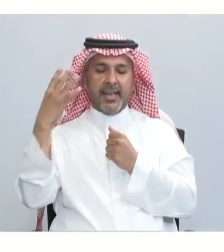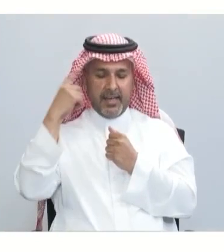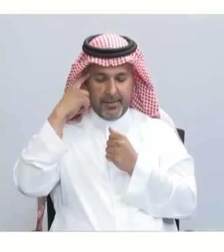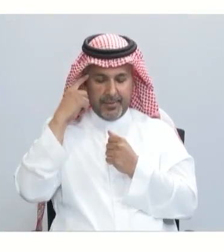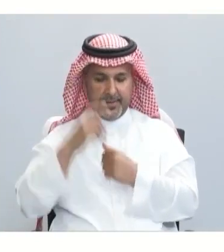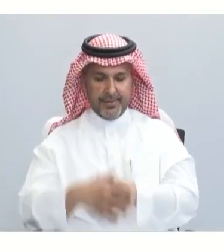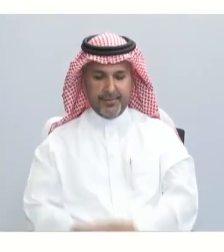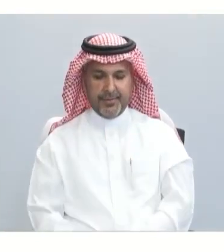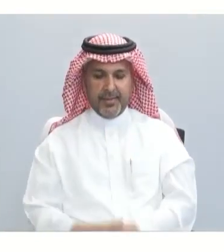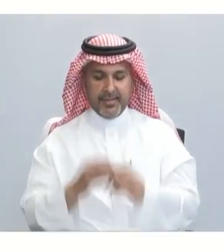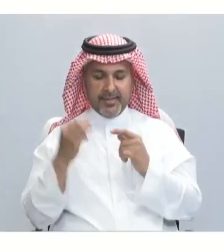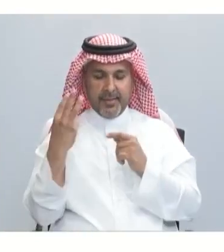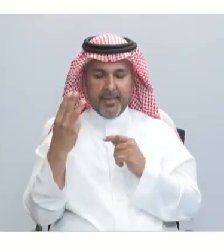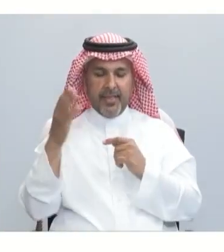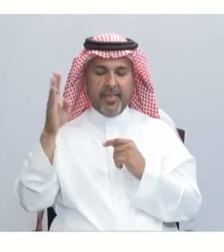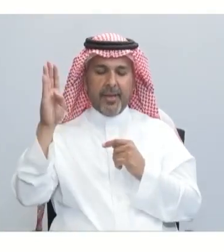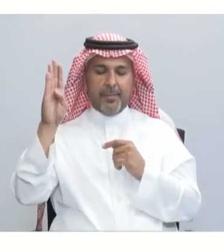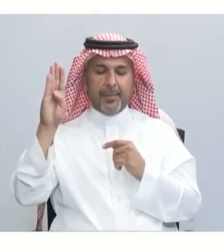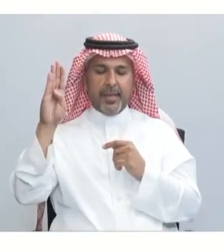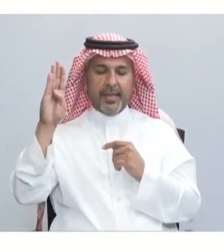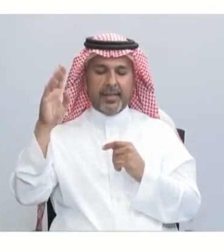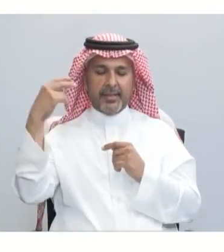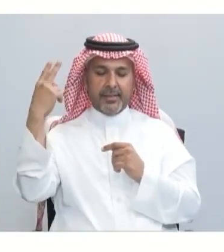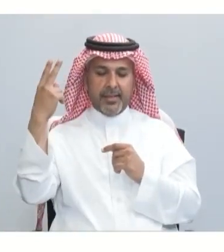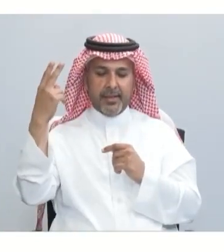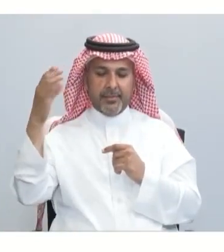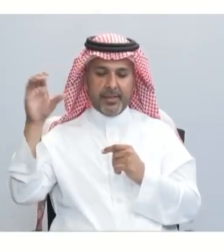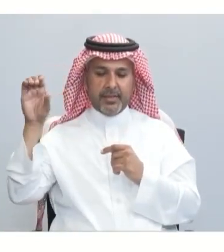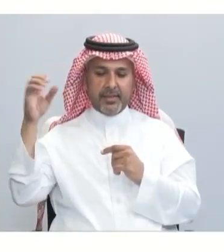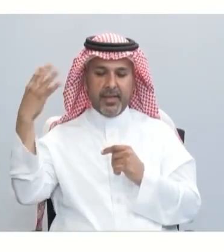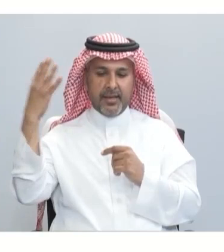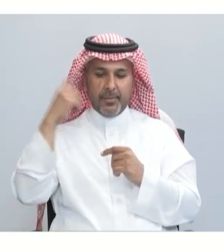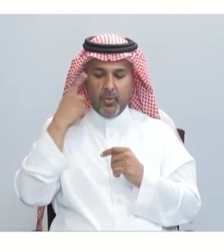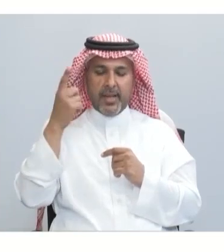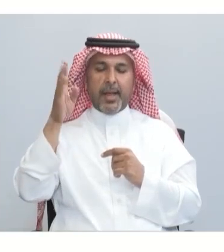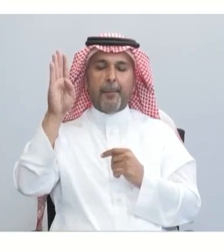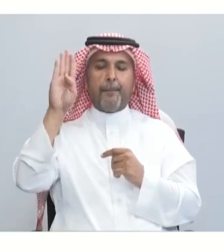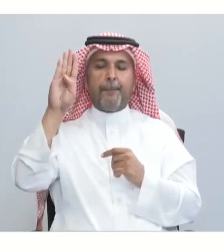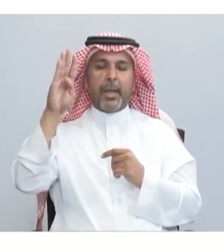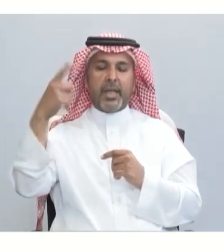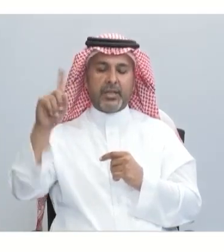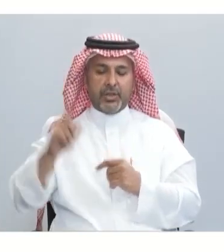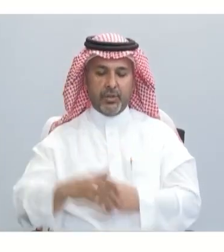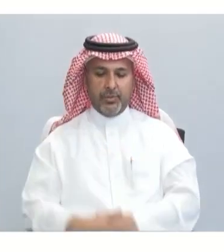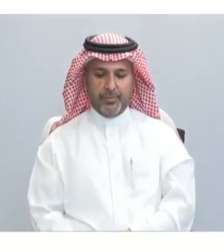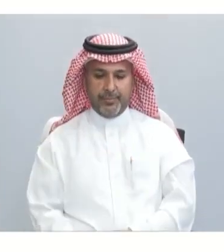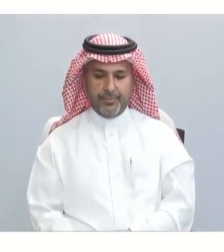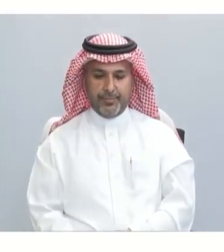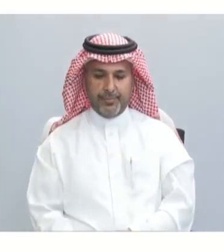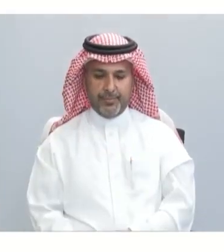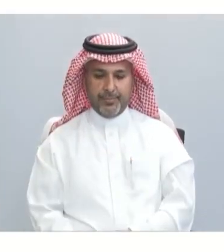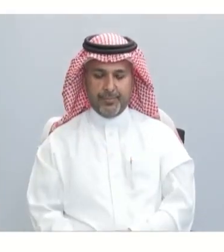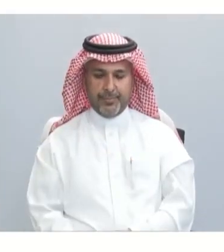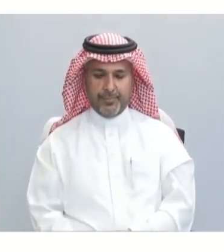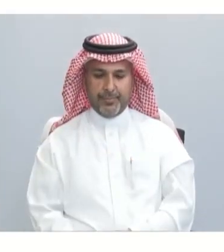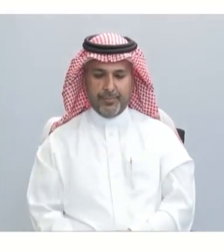اللي هو سالب 3 بي تربيع سي اس 4 اللي هو فقره ب ايضا طبعا